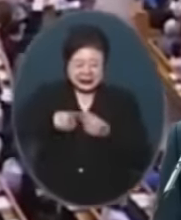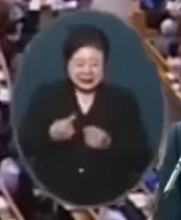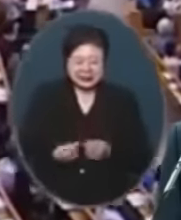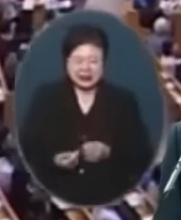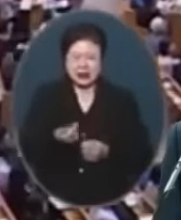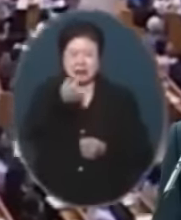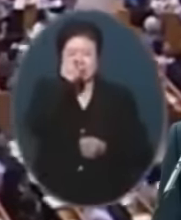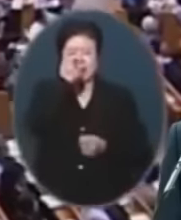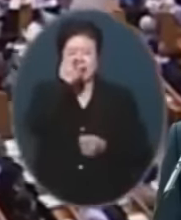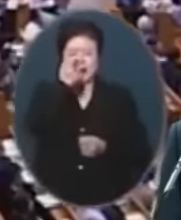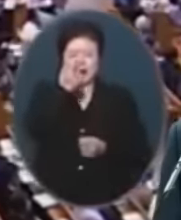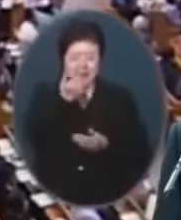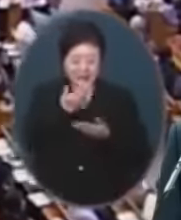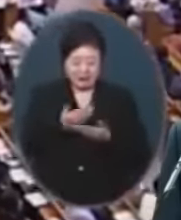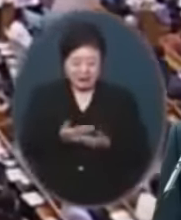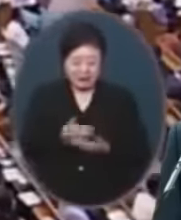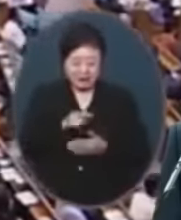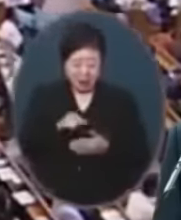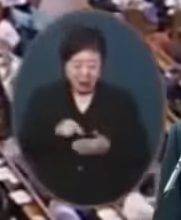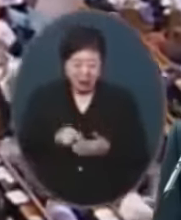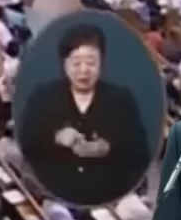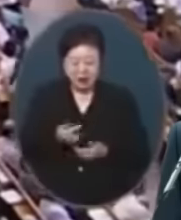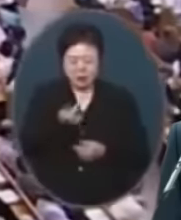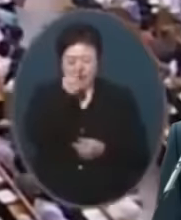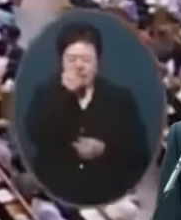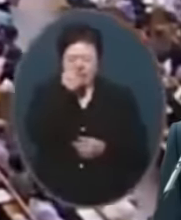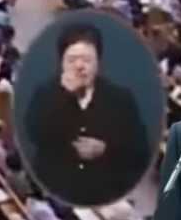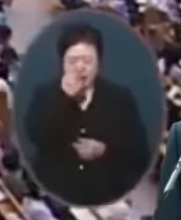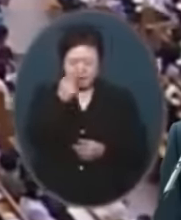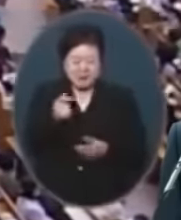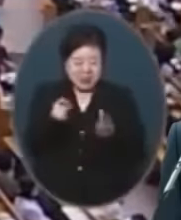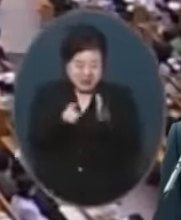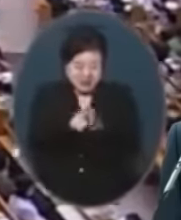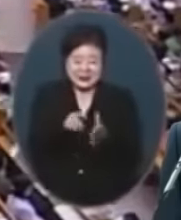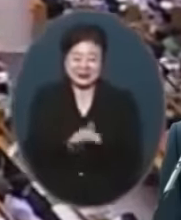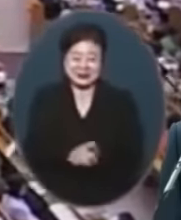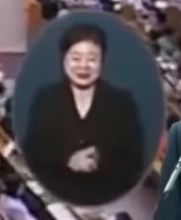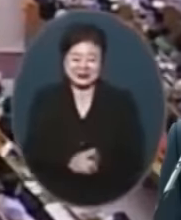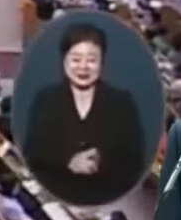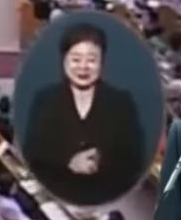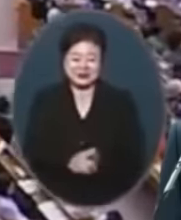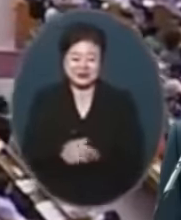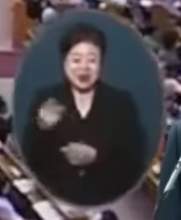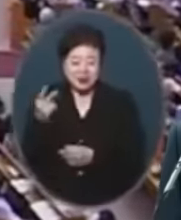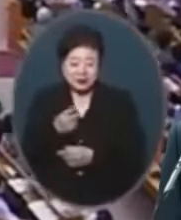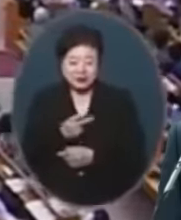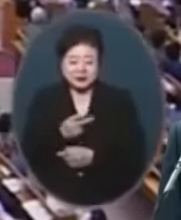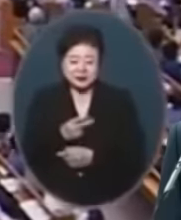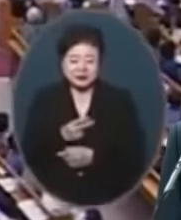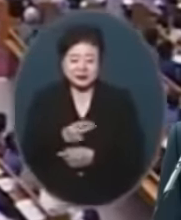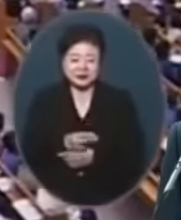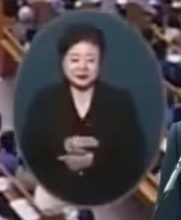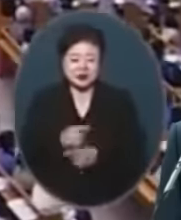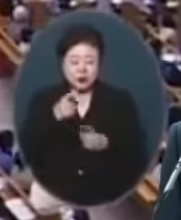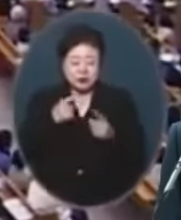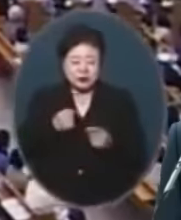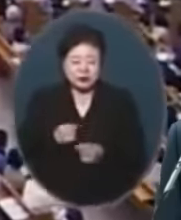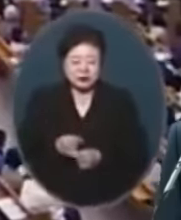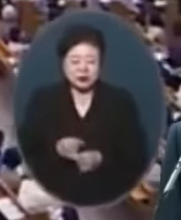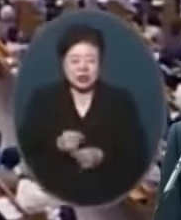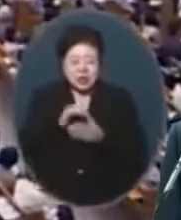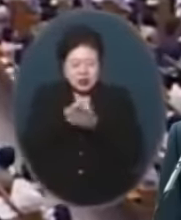향한 것이라고 마음속에 굳세게 믿었습니다. 그리고 제게 중보기도를